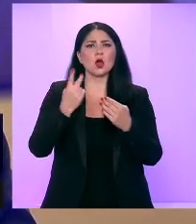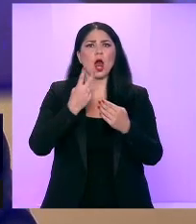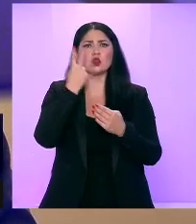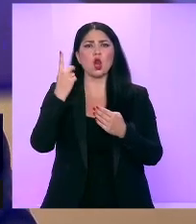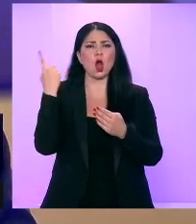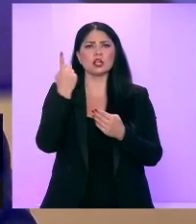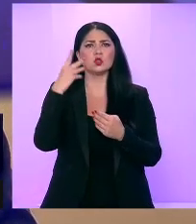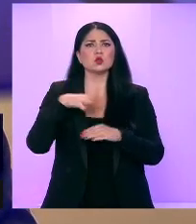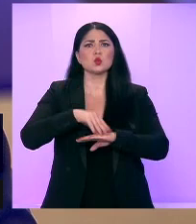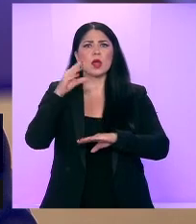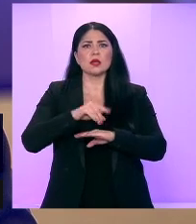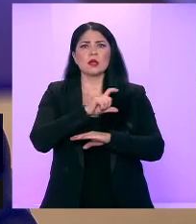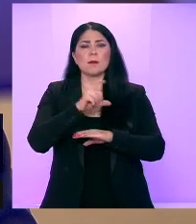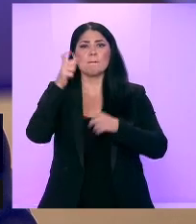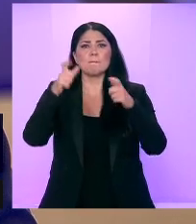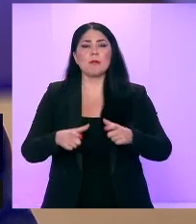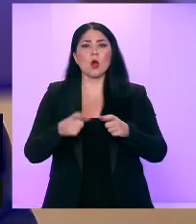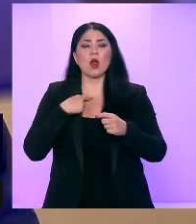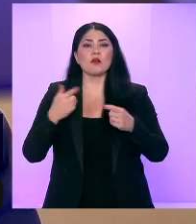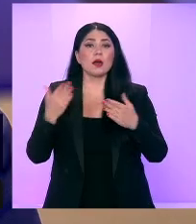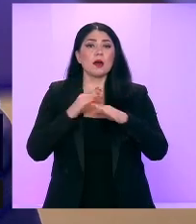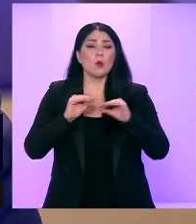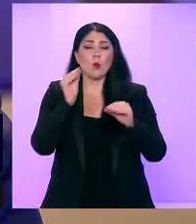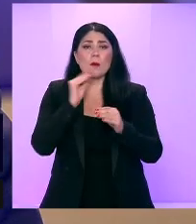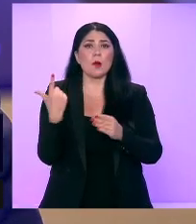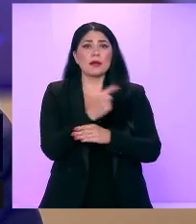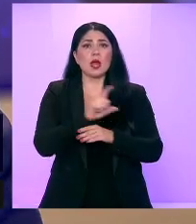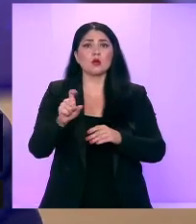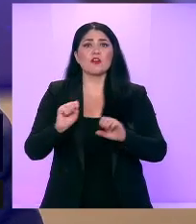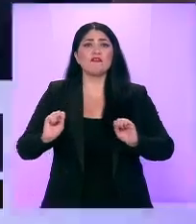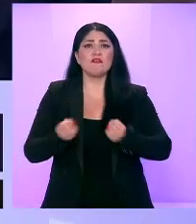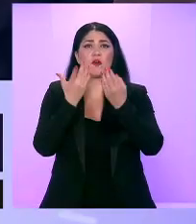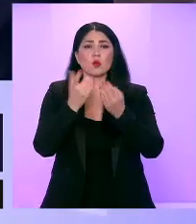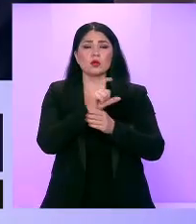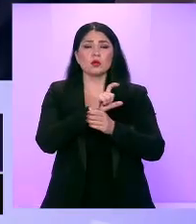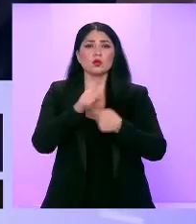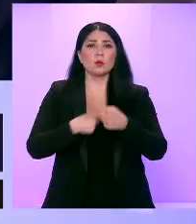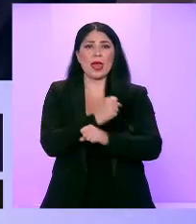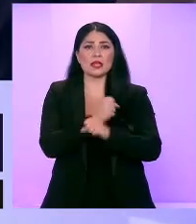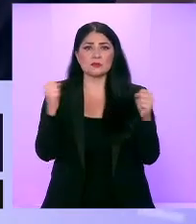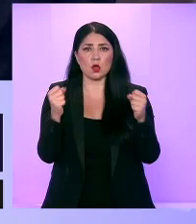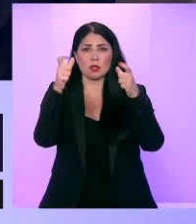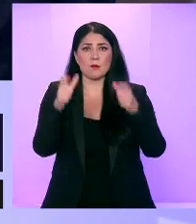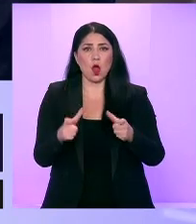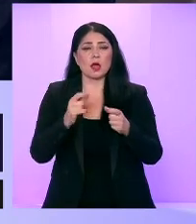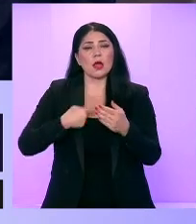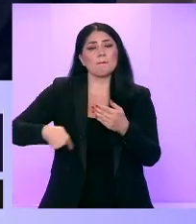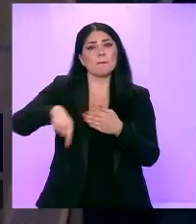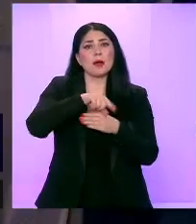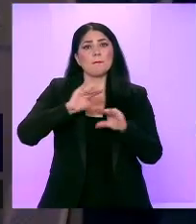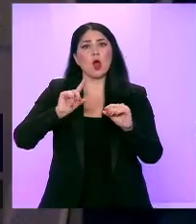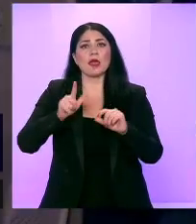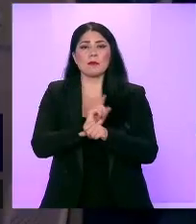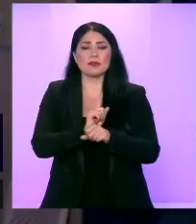apropiere au fost evacuate din cauza incendiului ce a izbucnit după deflagrație. Alexandru Rotaru vine cu toate informațiile, te ascultăm. Mi-ați am găsit, deflagrația a avut